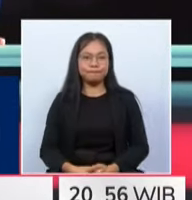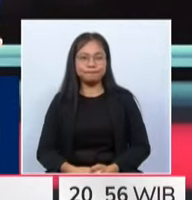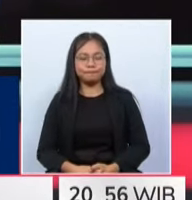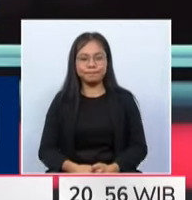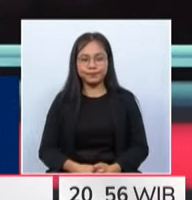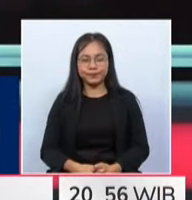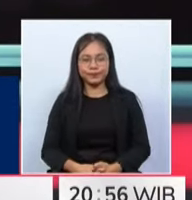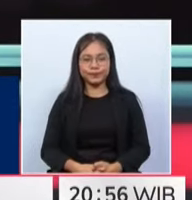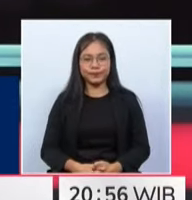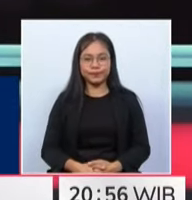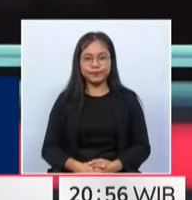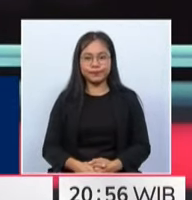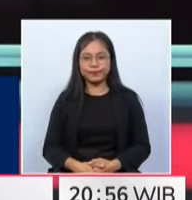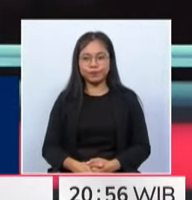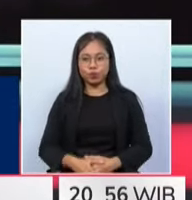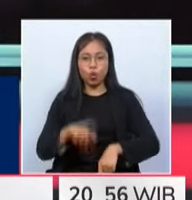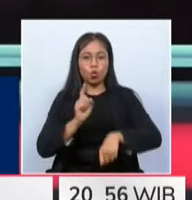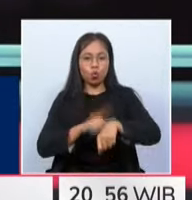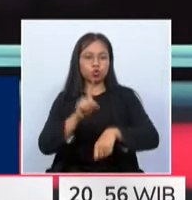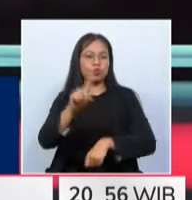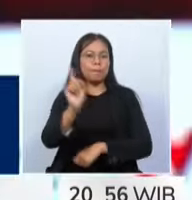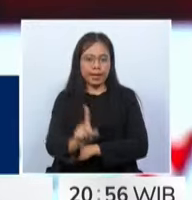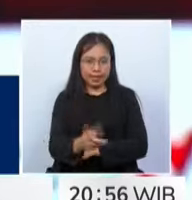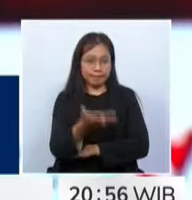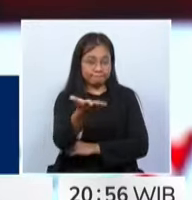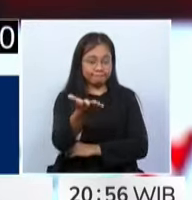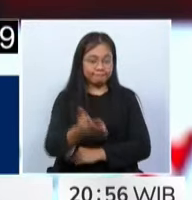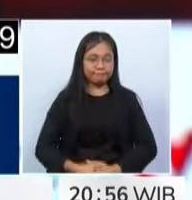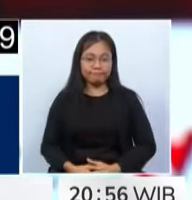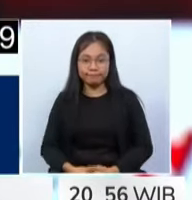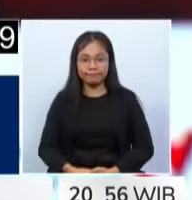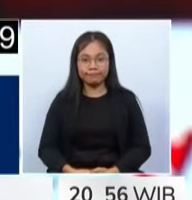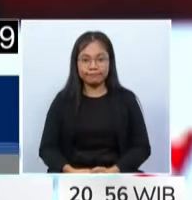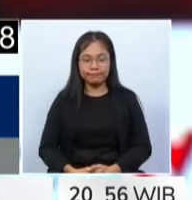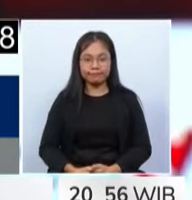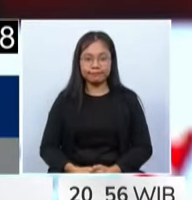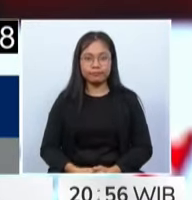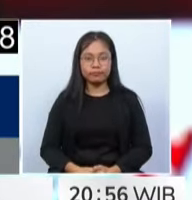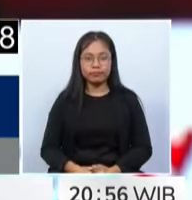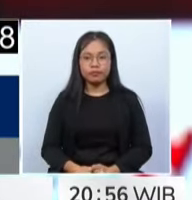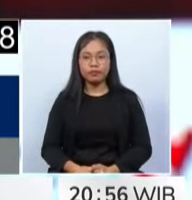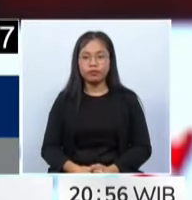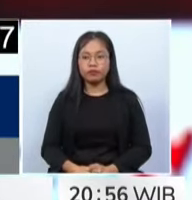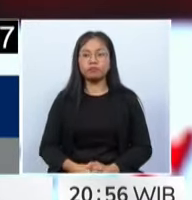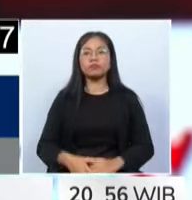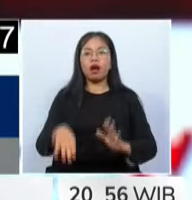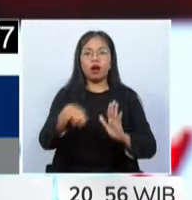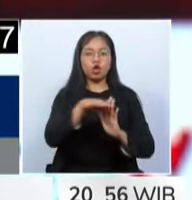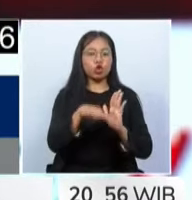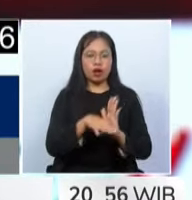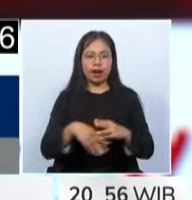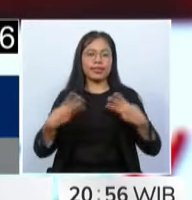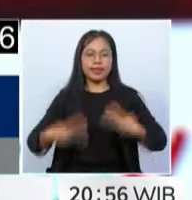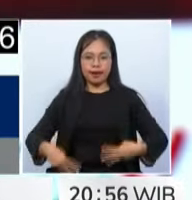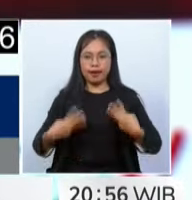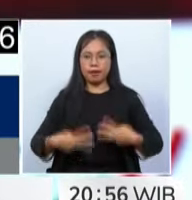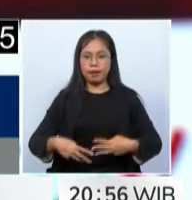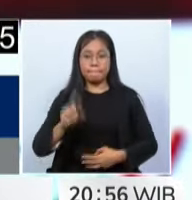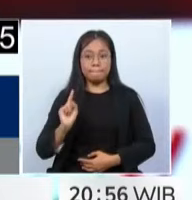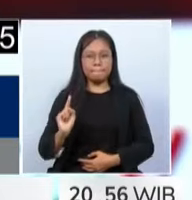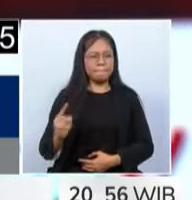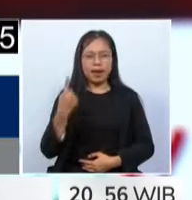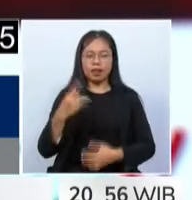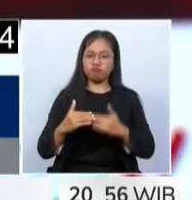prabanto waktunya 1 menit silakan Pak Anis ketika dikatakan bahwa standar etika yang dipegang adalah tinggi